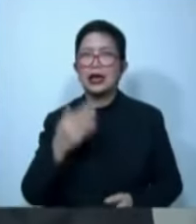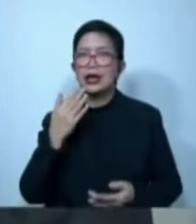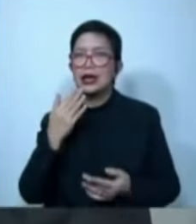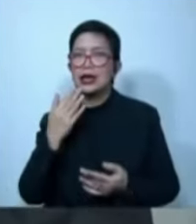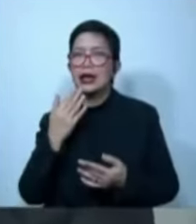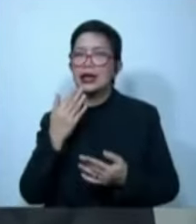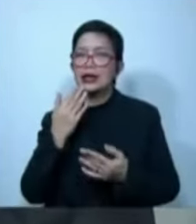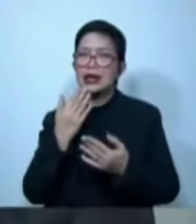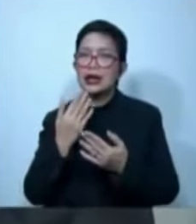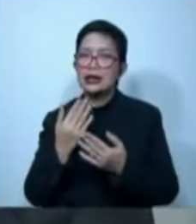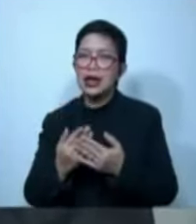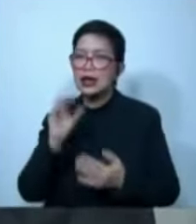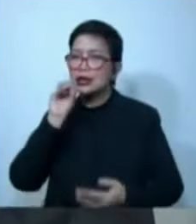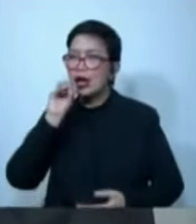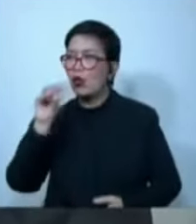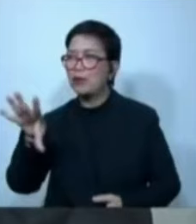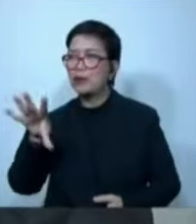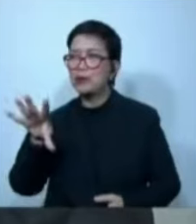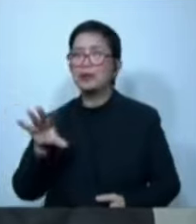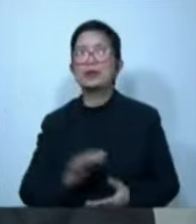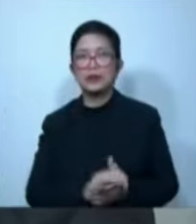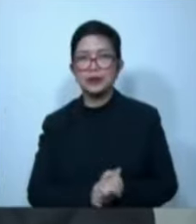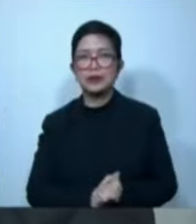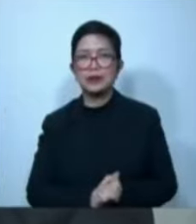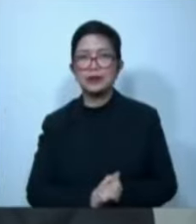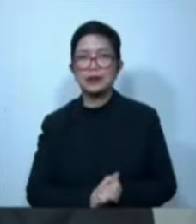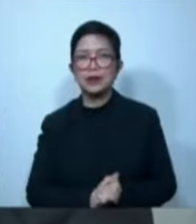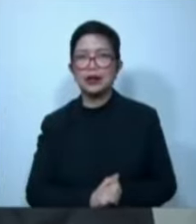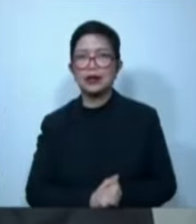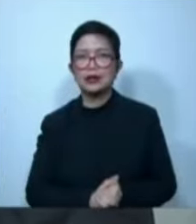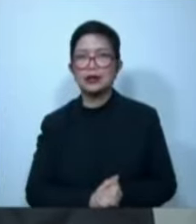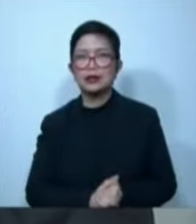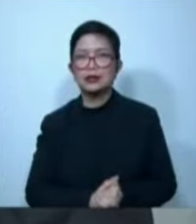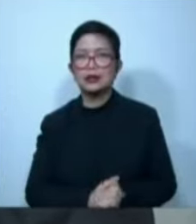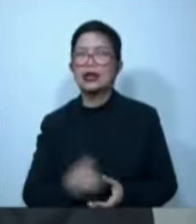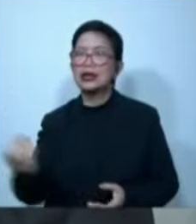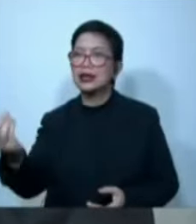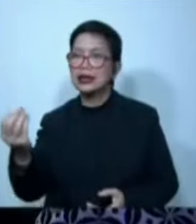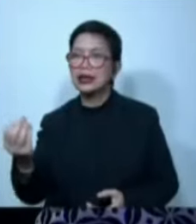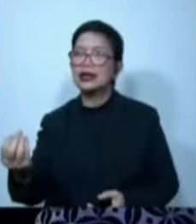saling menanggapi bapak-bapak kami ingatkanuking menangi